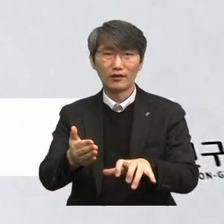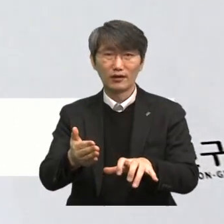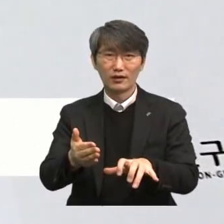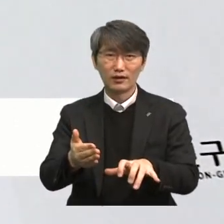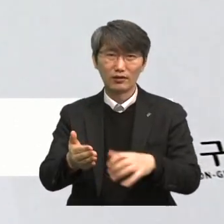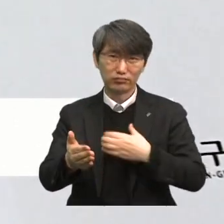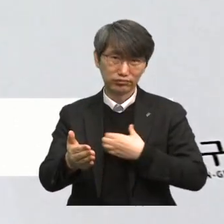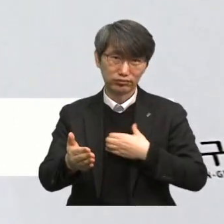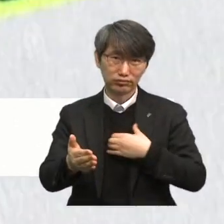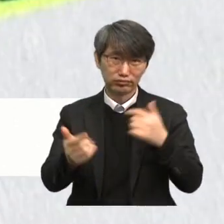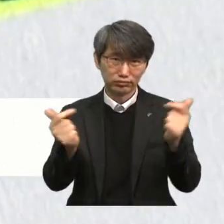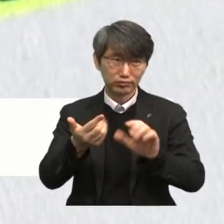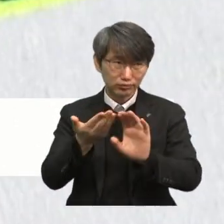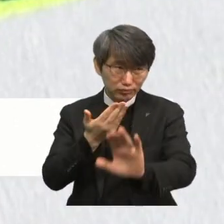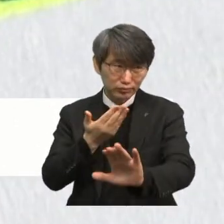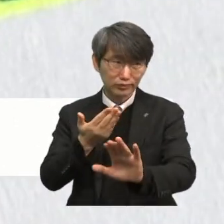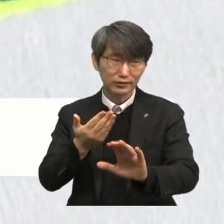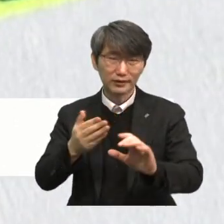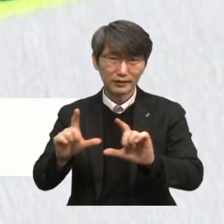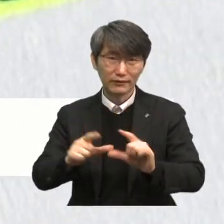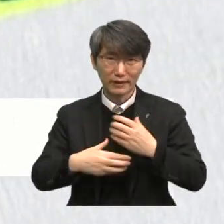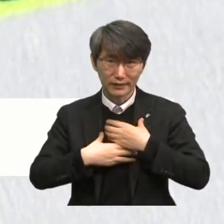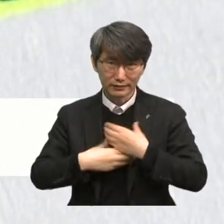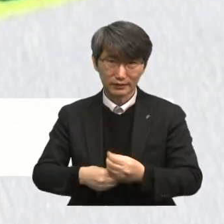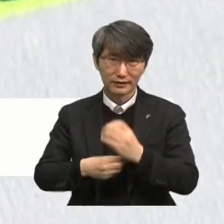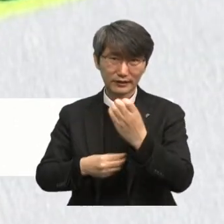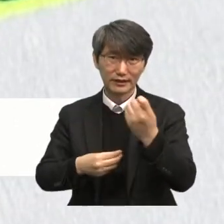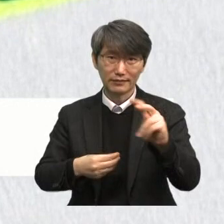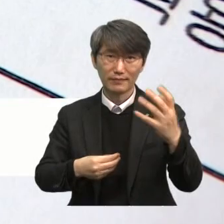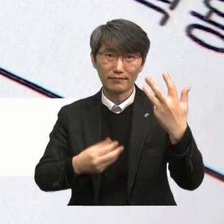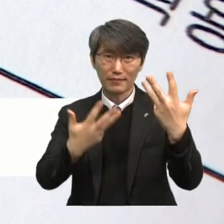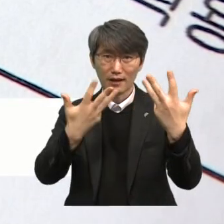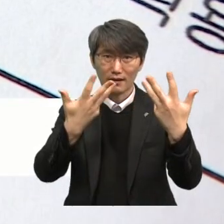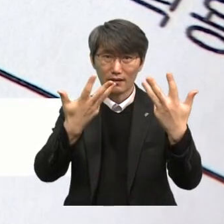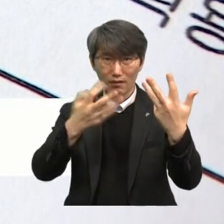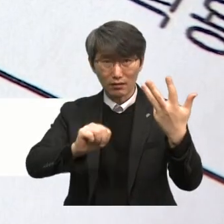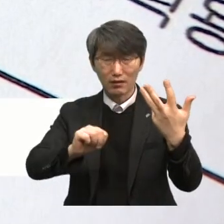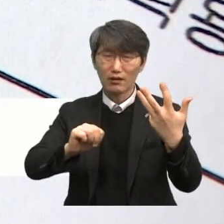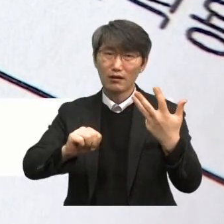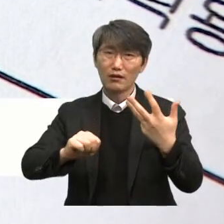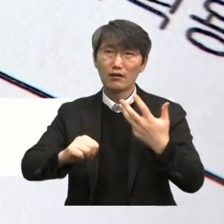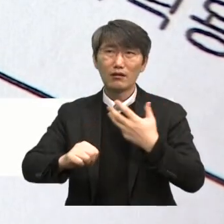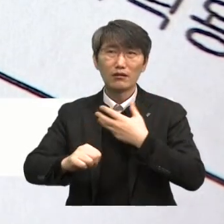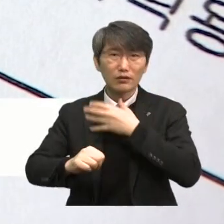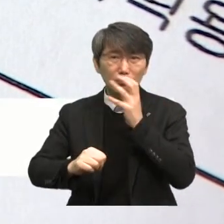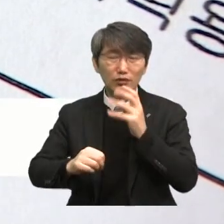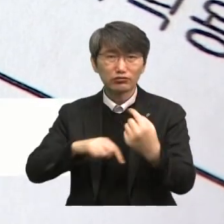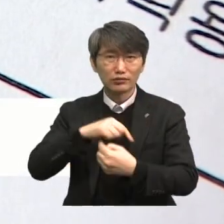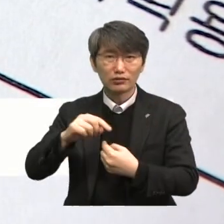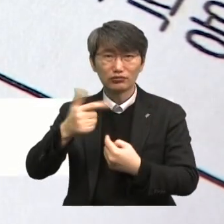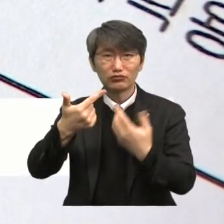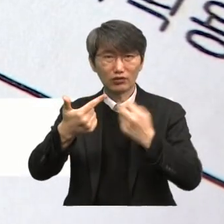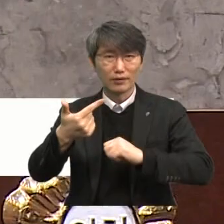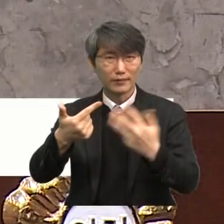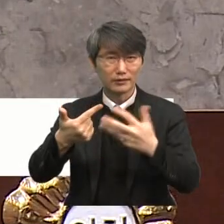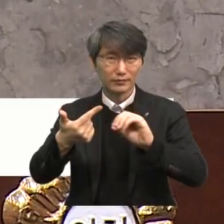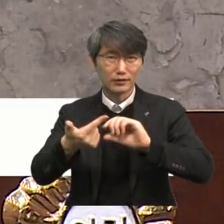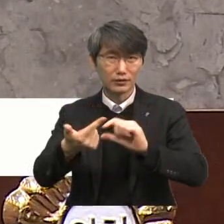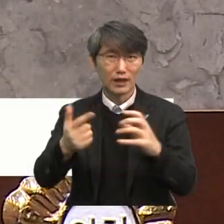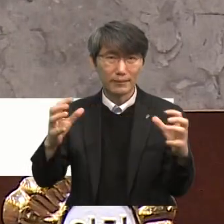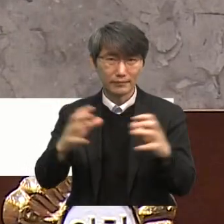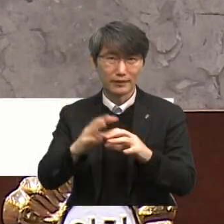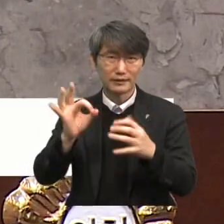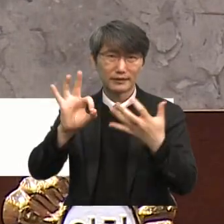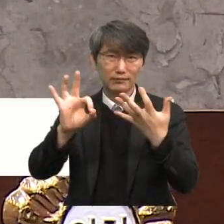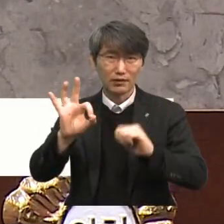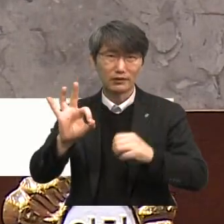후 재편성과 생활안전 CCTV 설치 8억 원, 경로당 운영 지원 6억 8천만 원 등으로 총